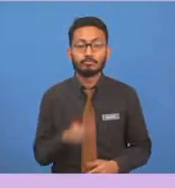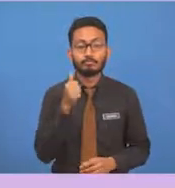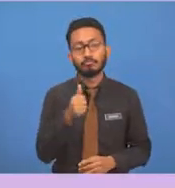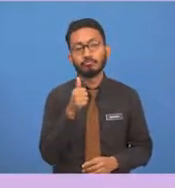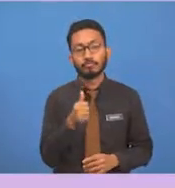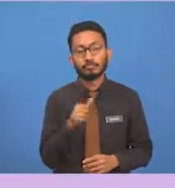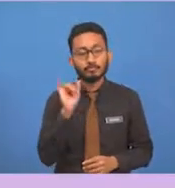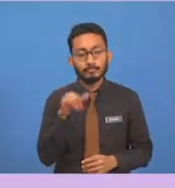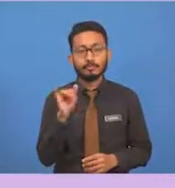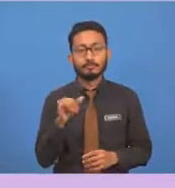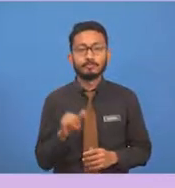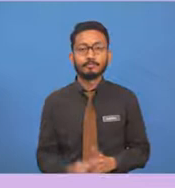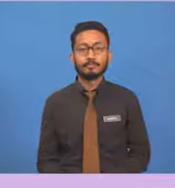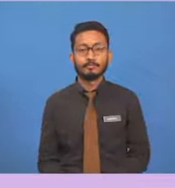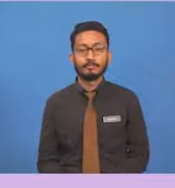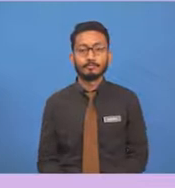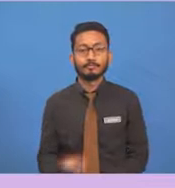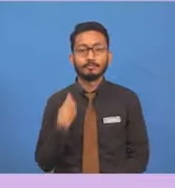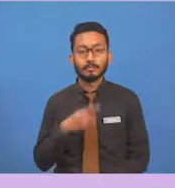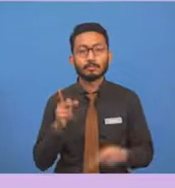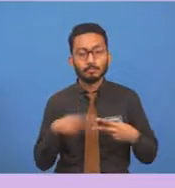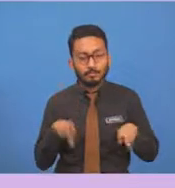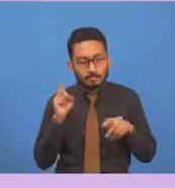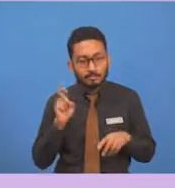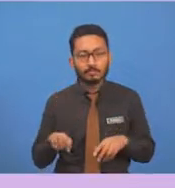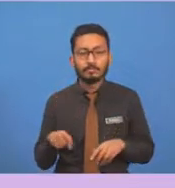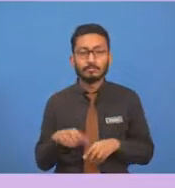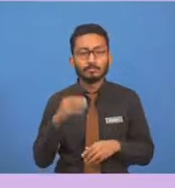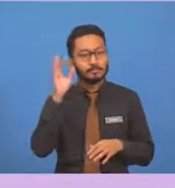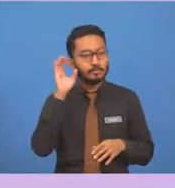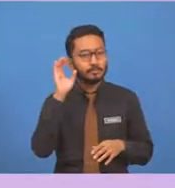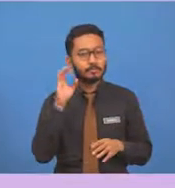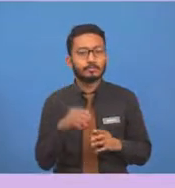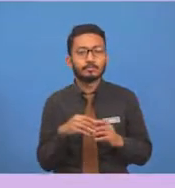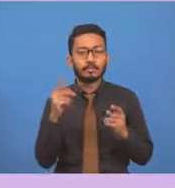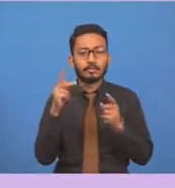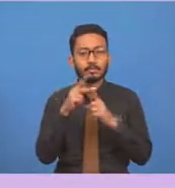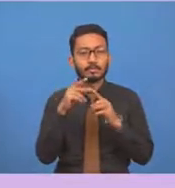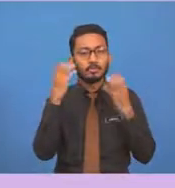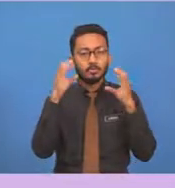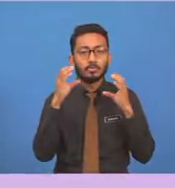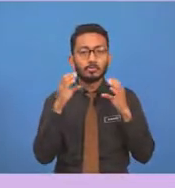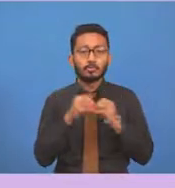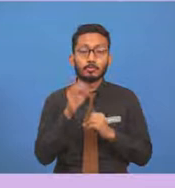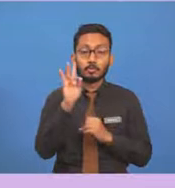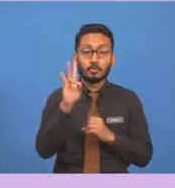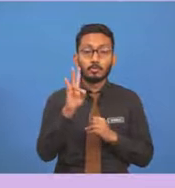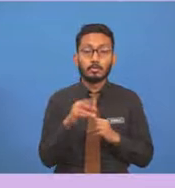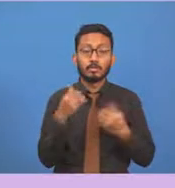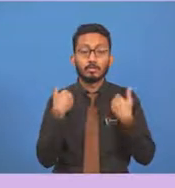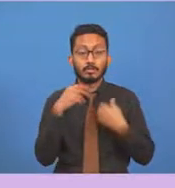Jawapannya, ya. Kita perlu mendengar arahan guru. 7. Adakah